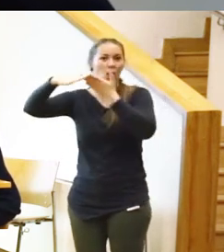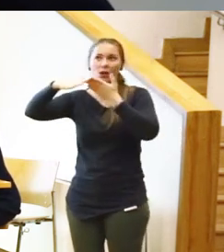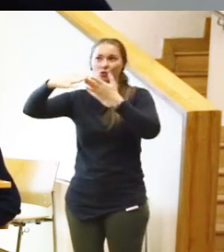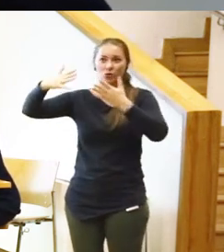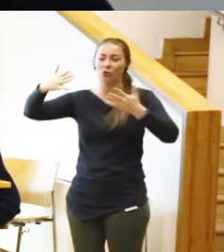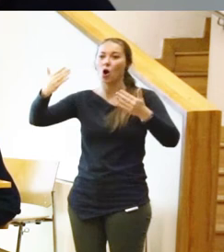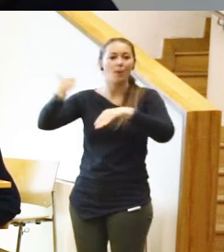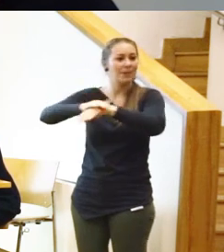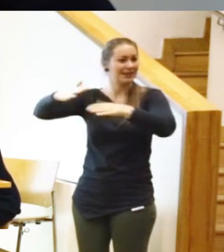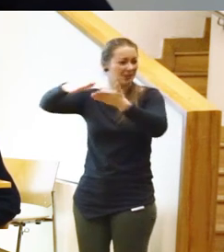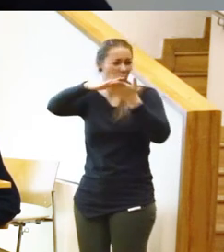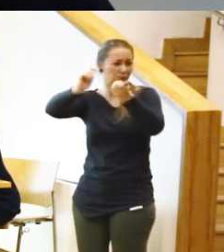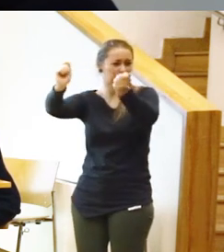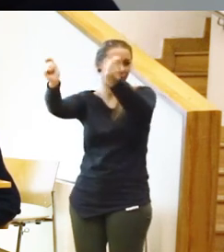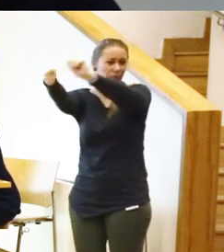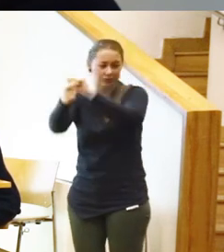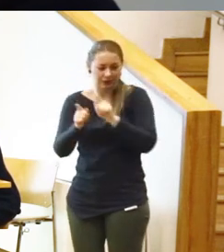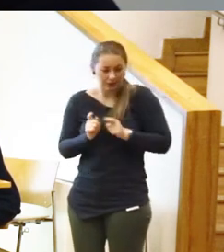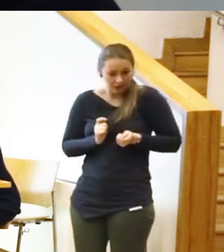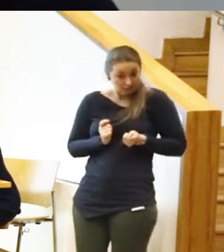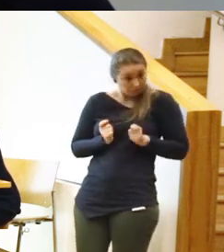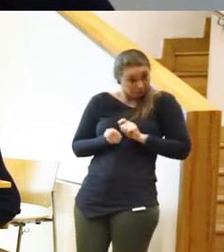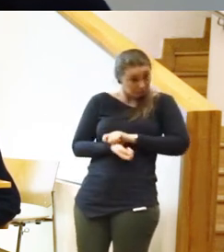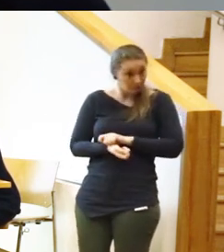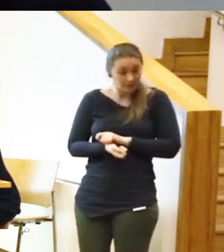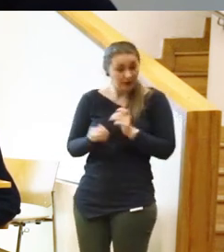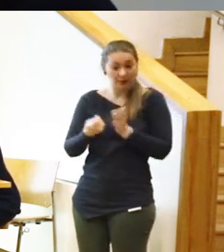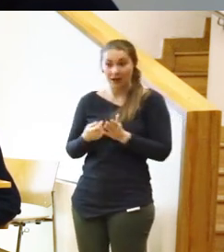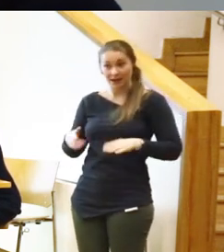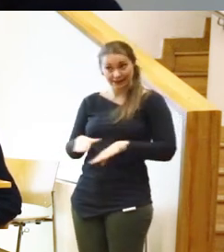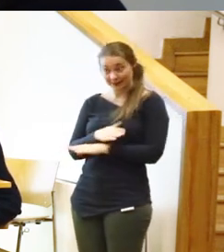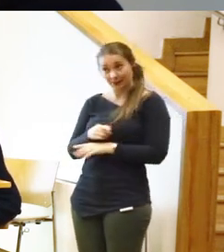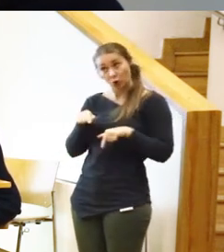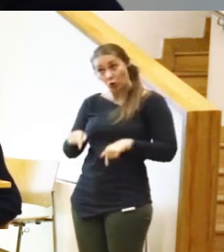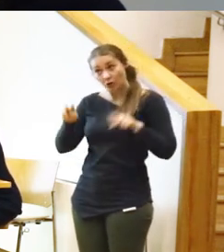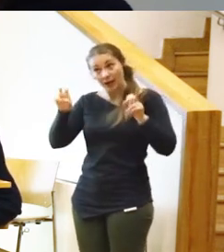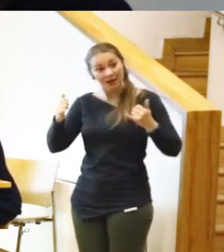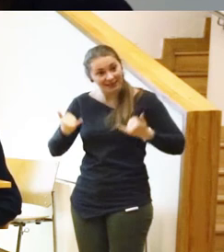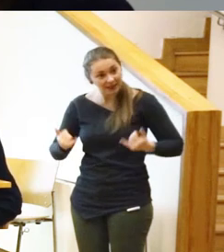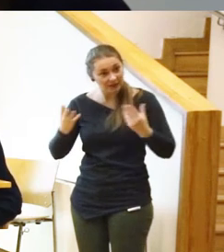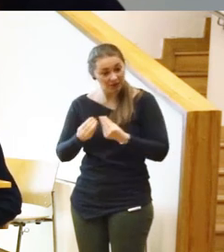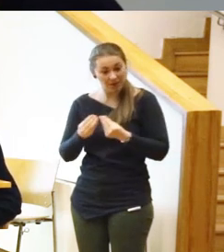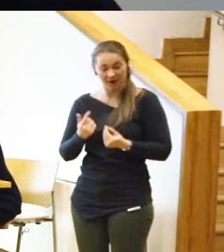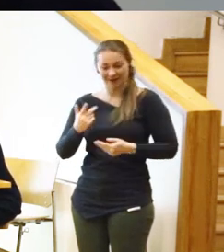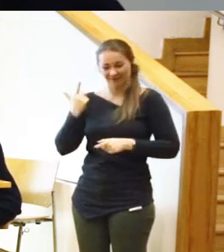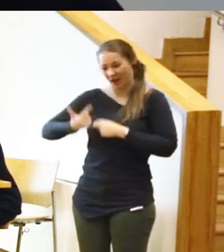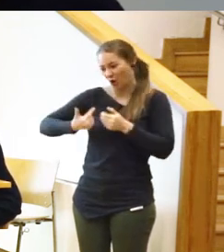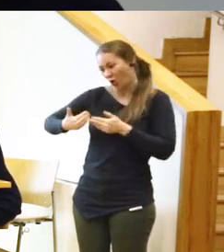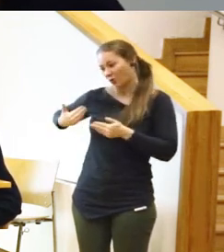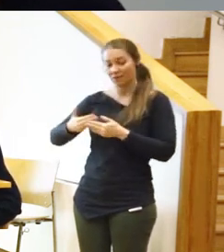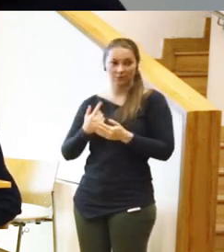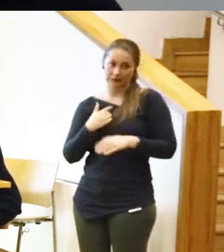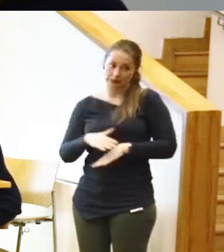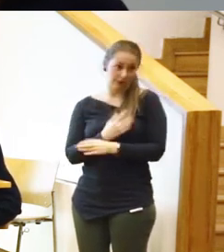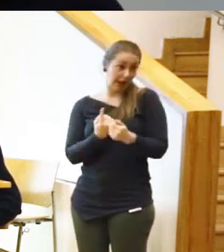asi všichni pochopíme, že není úplnou náhodou to, že řešíme tohle téma poslední 2 roky, kdy